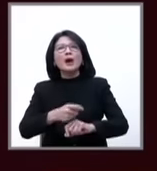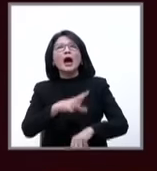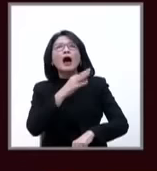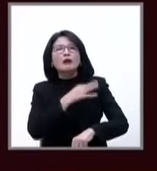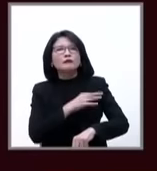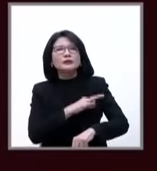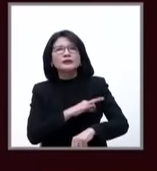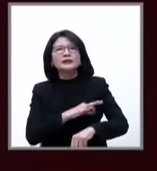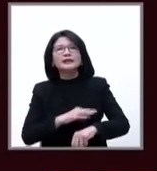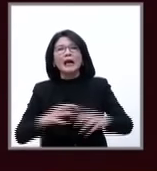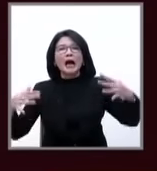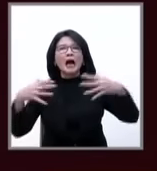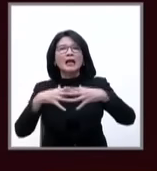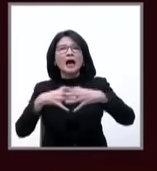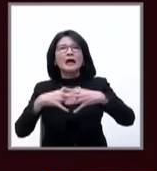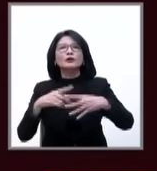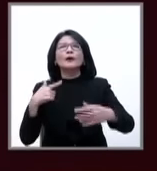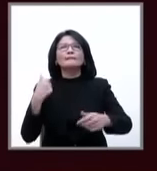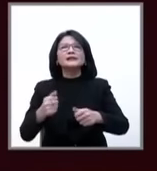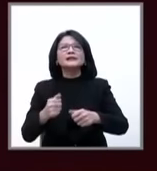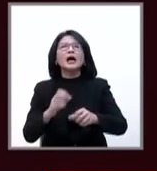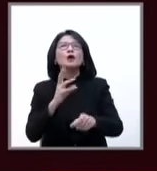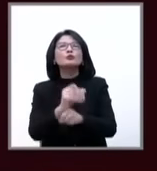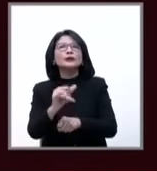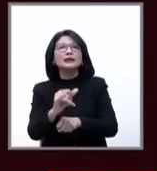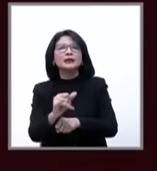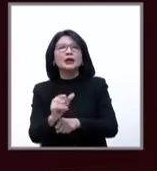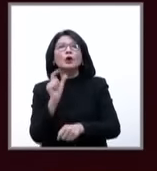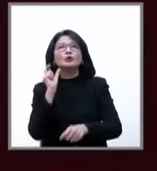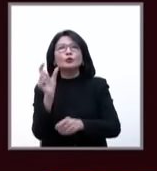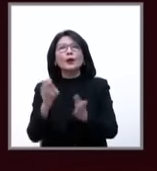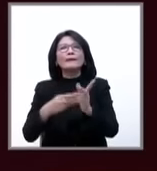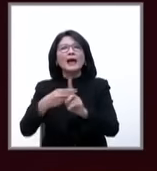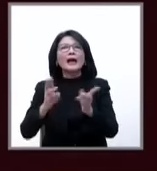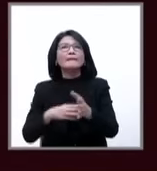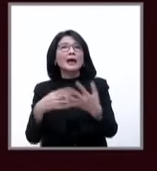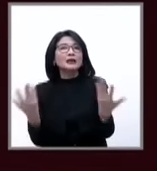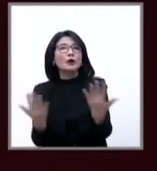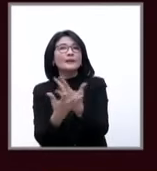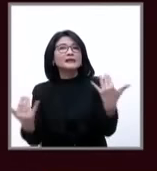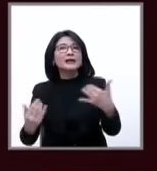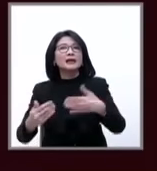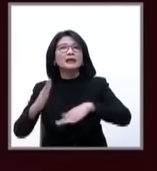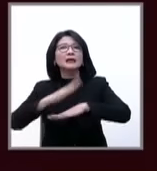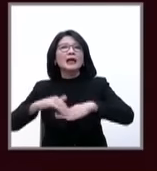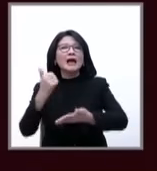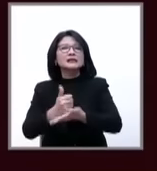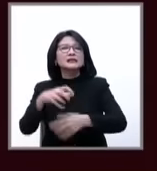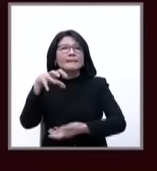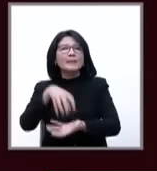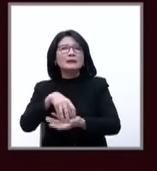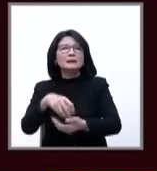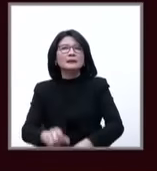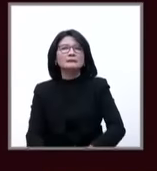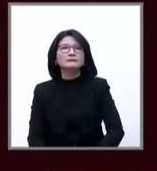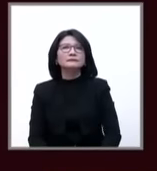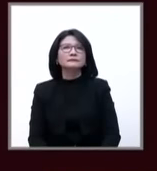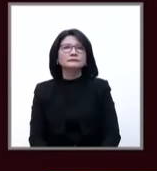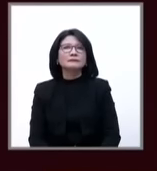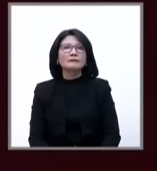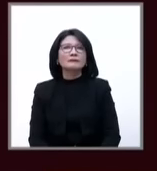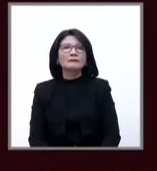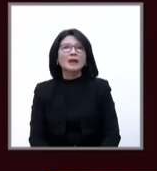mengandung pengandaian, sebab kita tahu seringkali wakil presiden itu hanya ramai dalam debat, tapi sepi